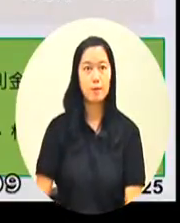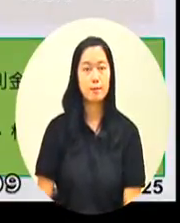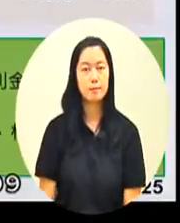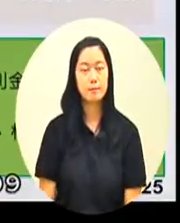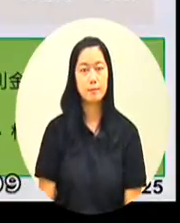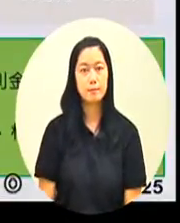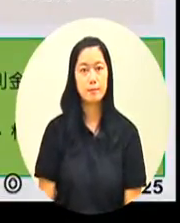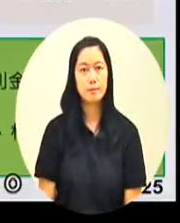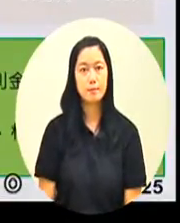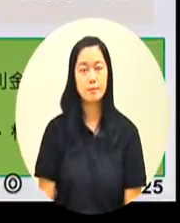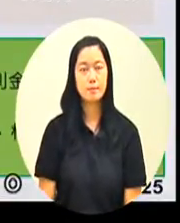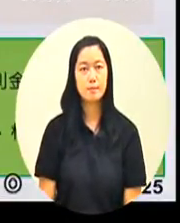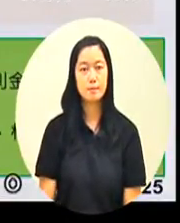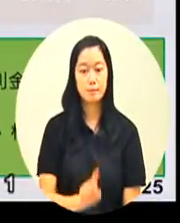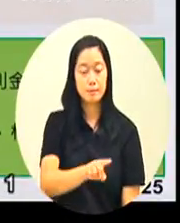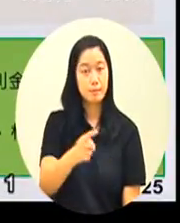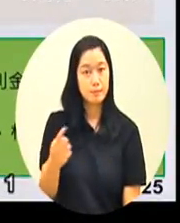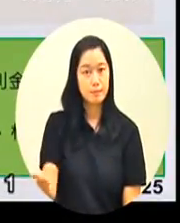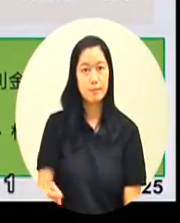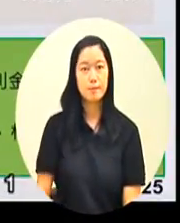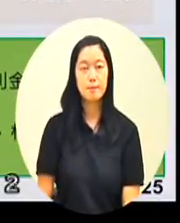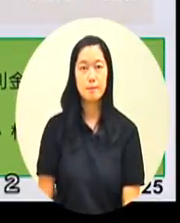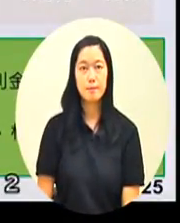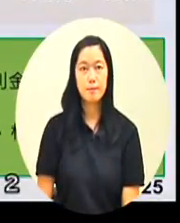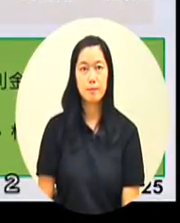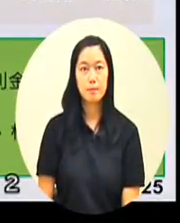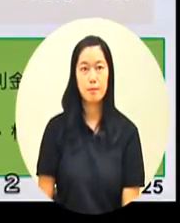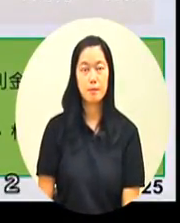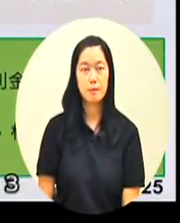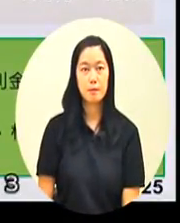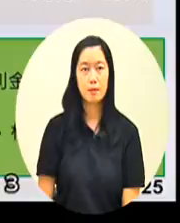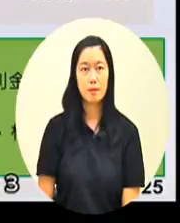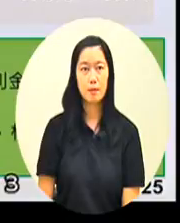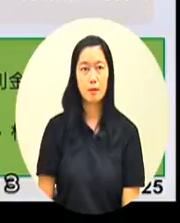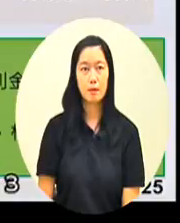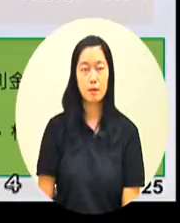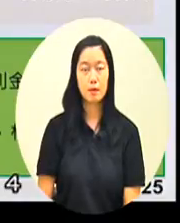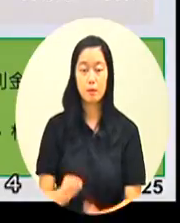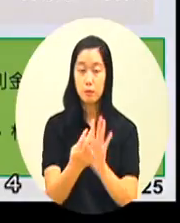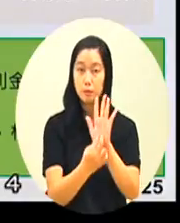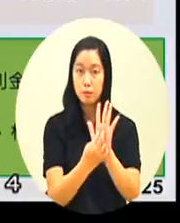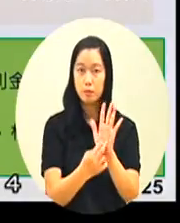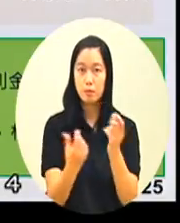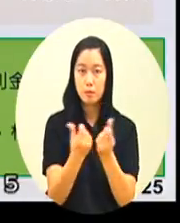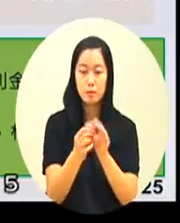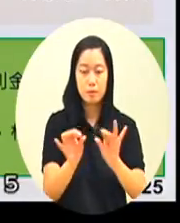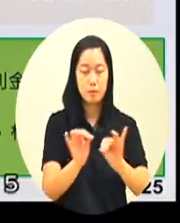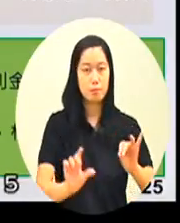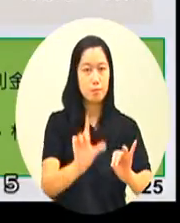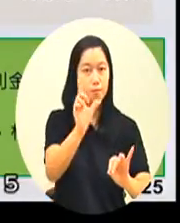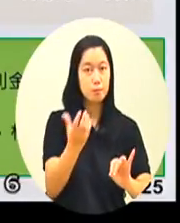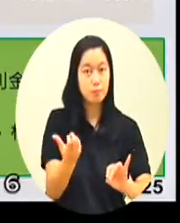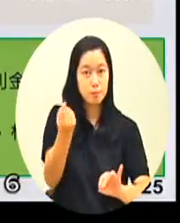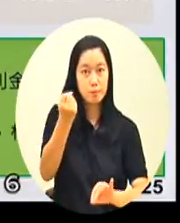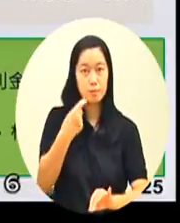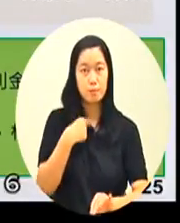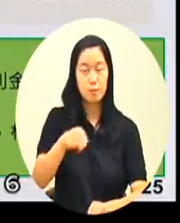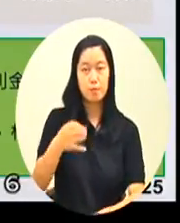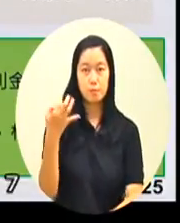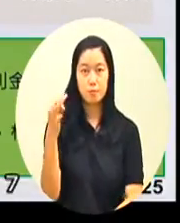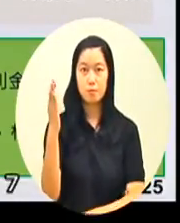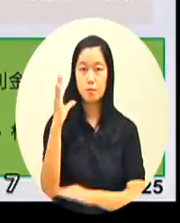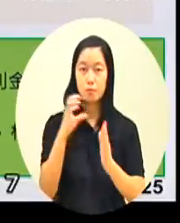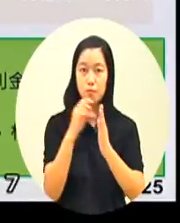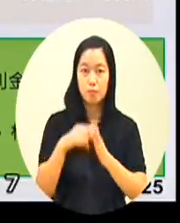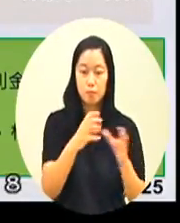那接下来报告几个比较指标性的案子，就以地上权的案件，我们财政局一共办了